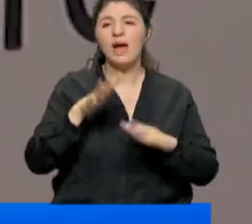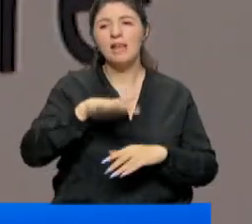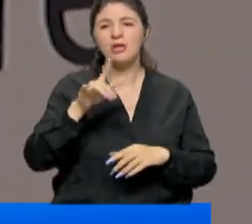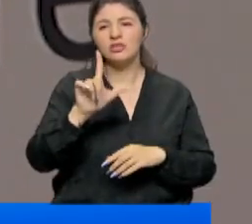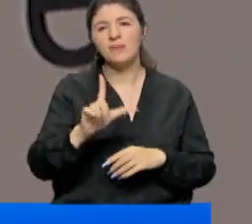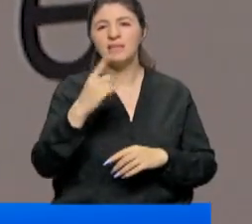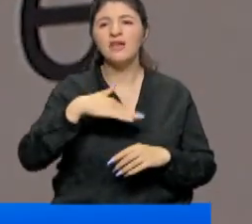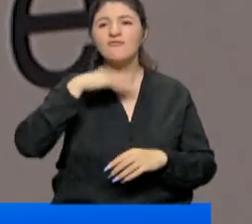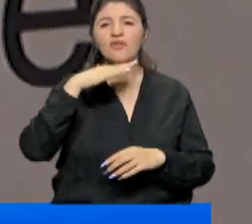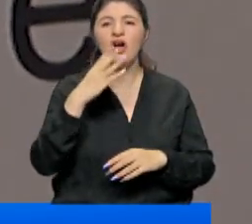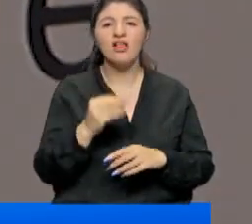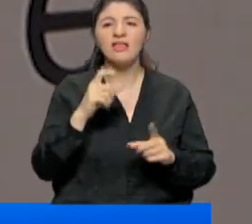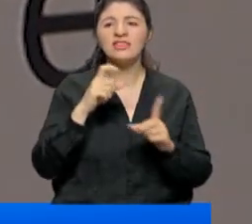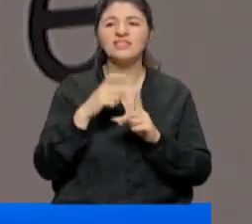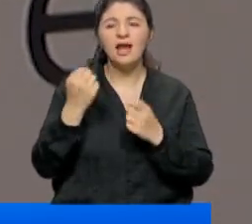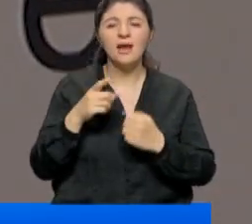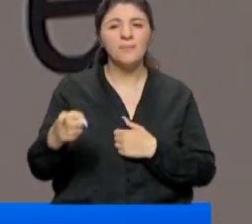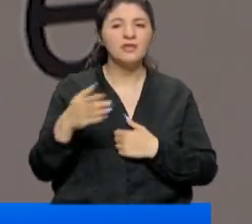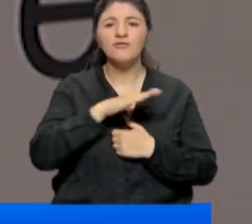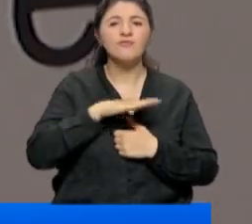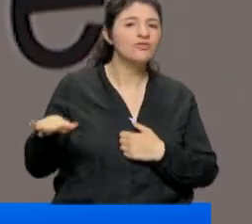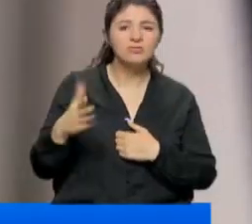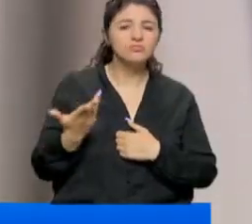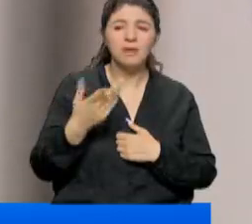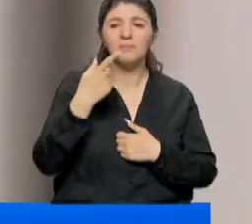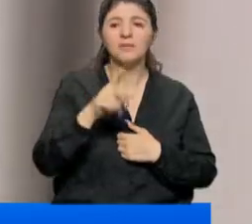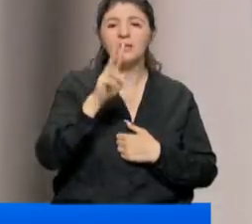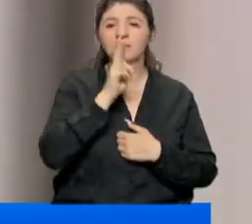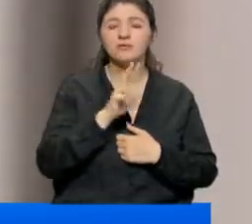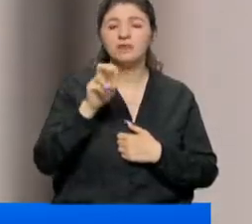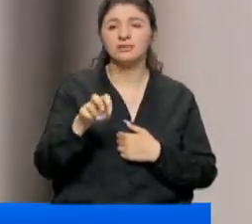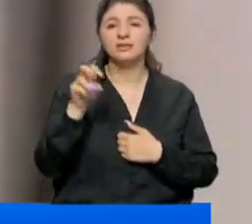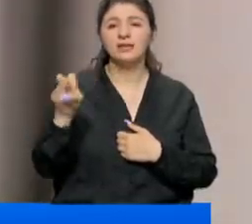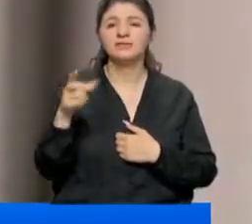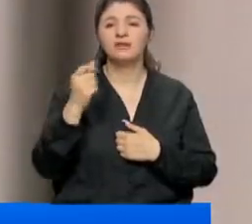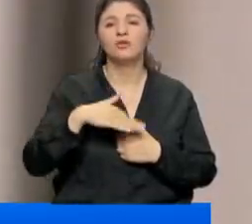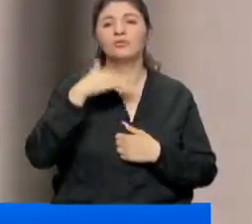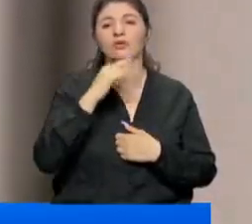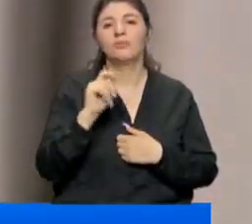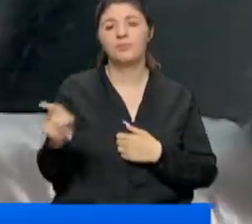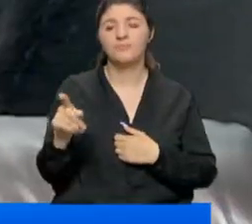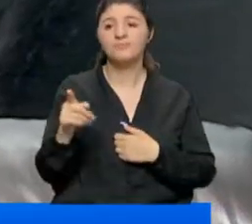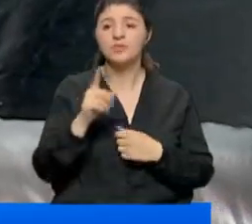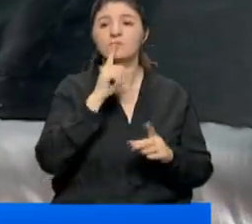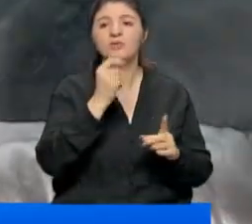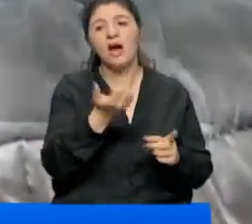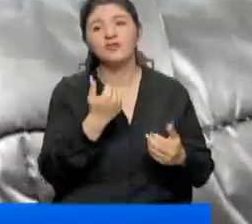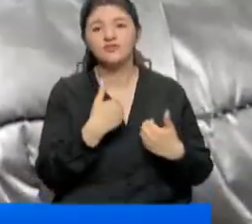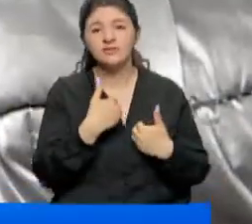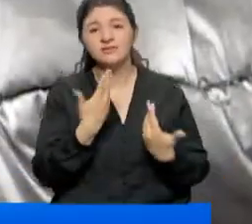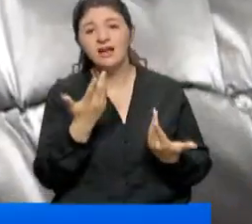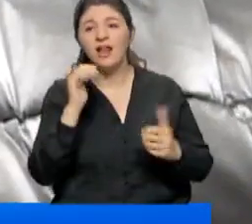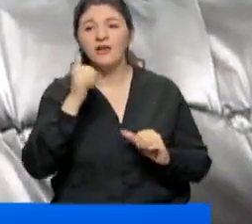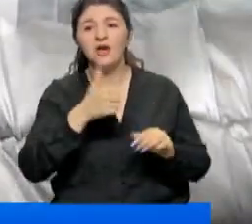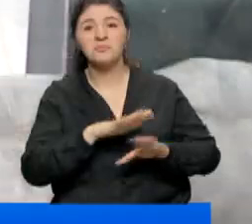55 litrelik bir depo sahip dizel Bir aracın deposu ise artık 1288 liraya doluyor 100 liralık alacağız